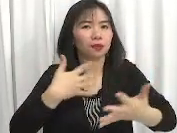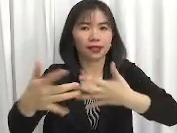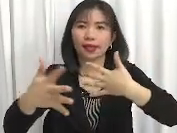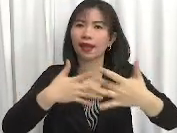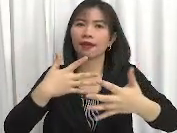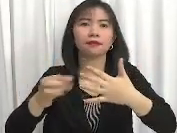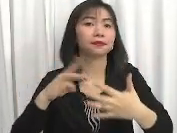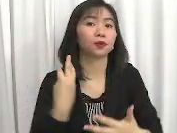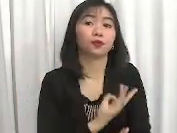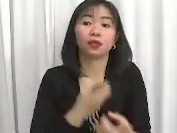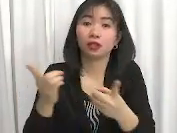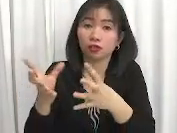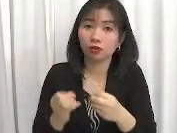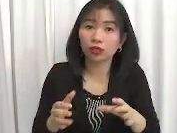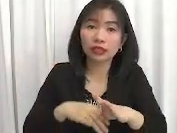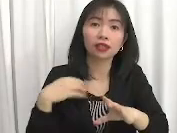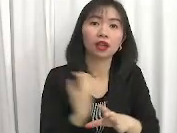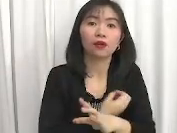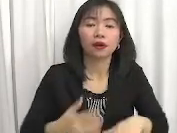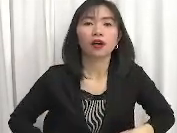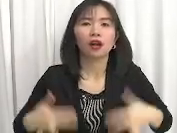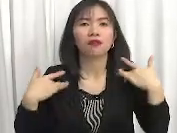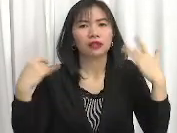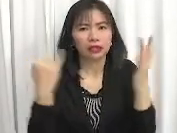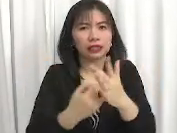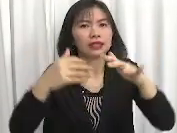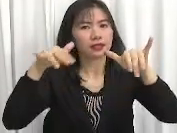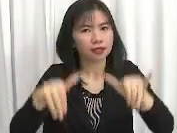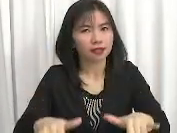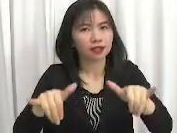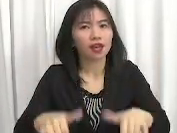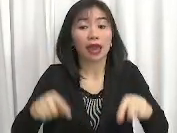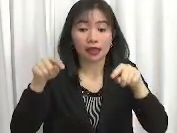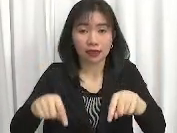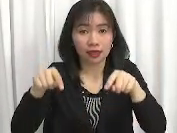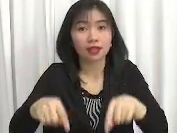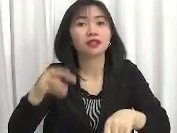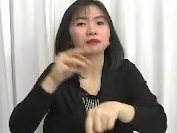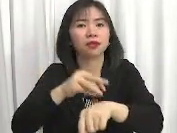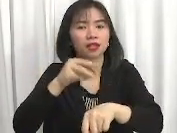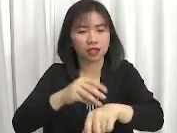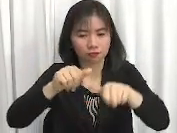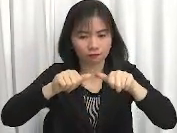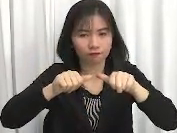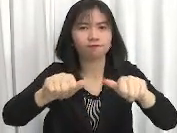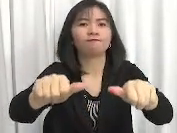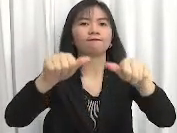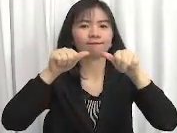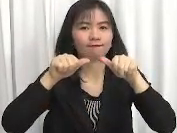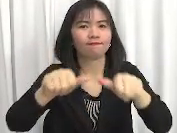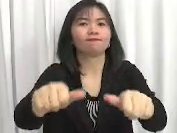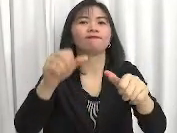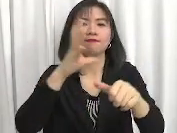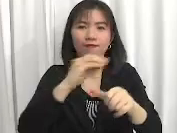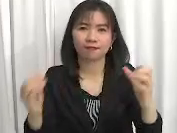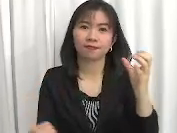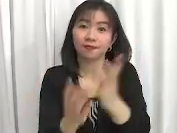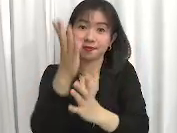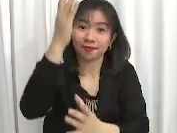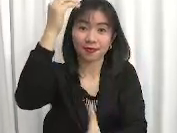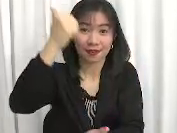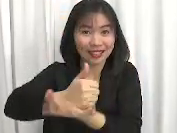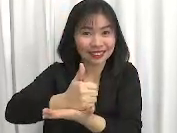gagawin, talagang mananatili at ang gawain ng Diyos ay lalong lalaganap. Yeah. Lalong-lalo